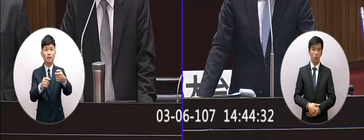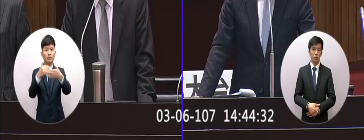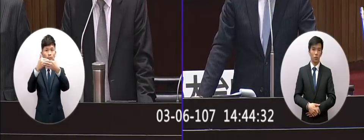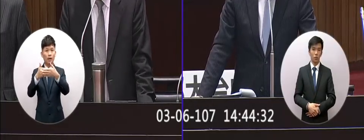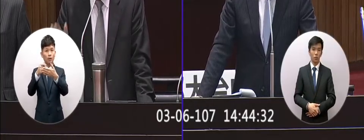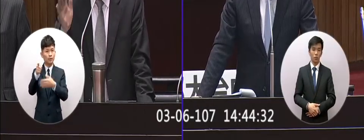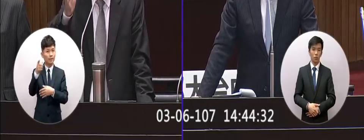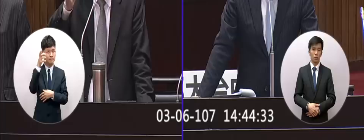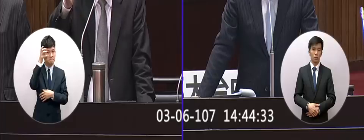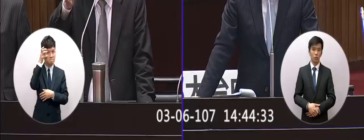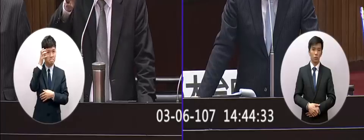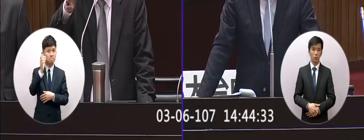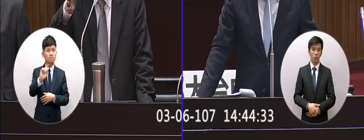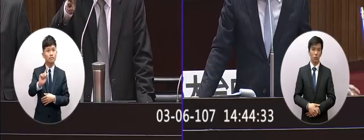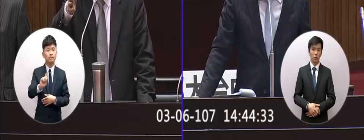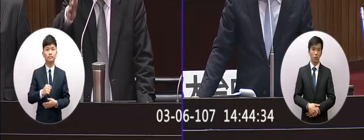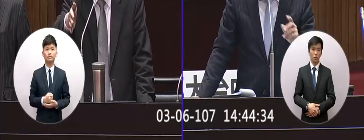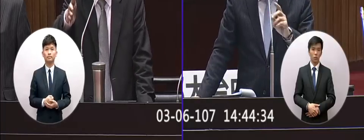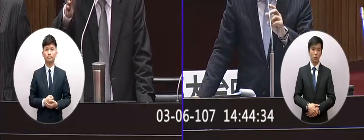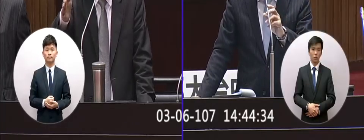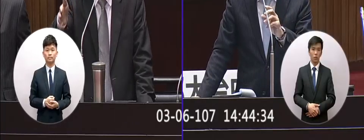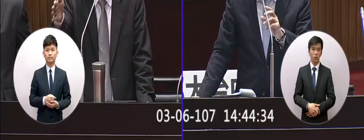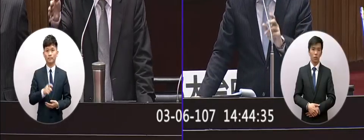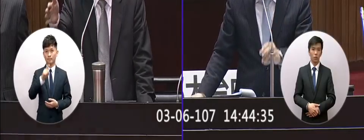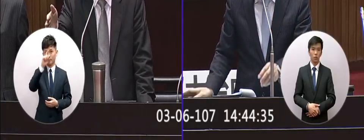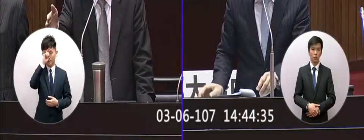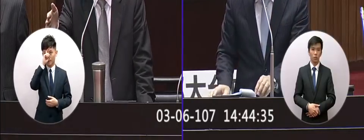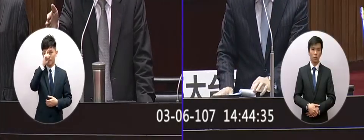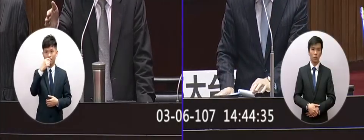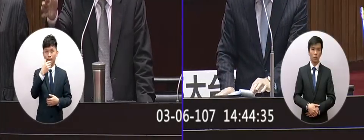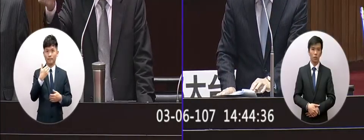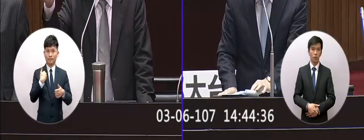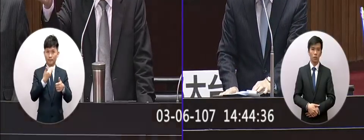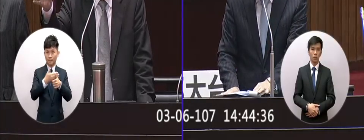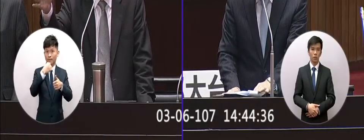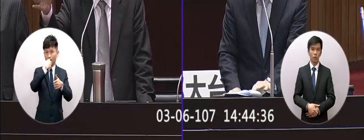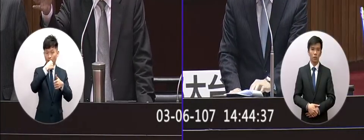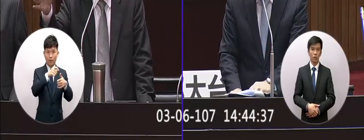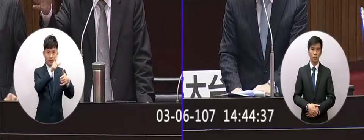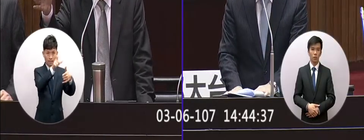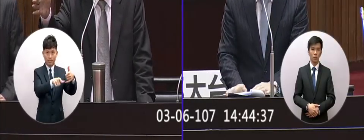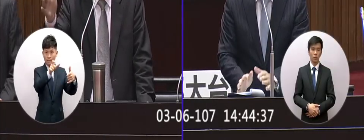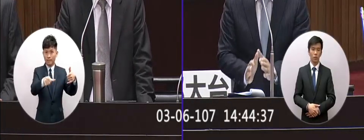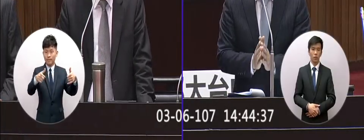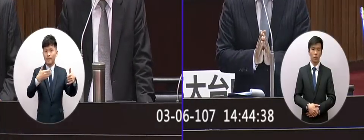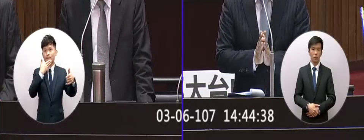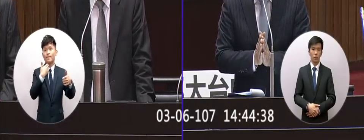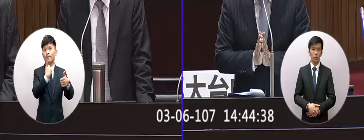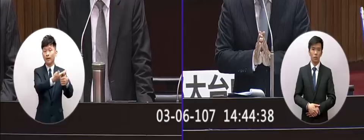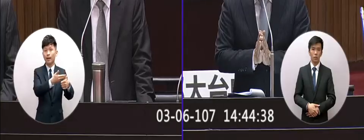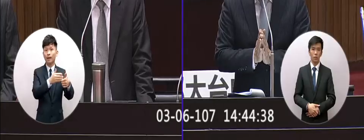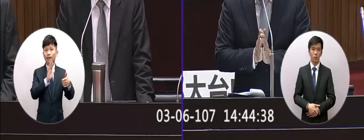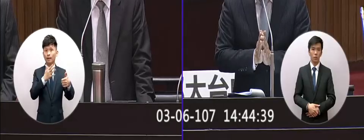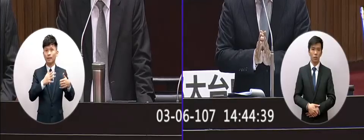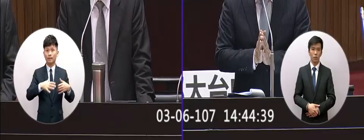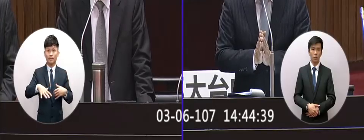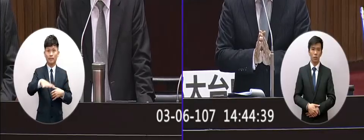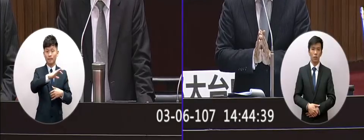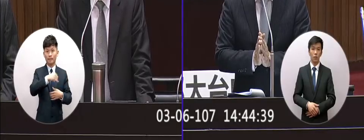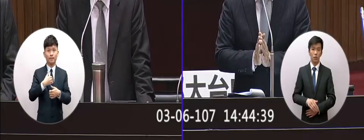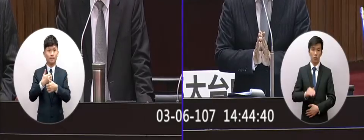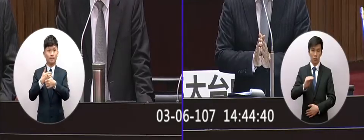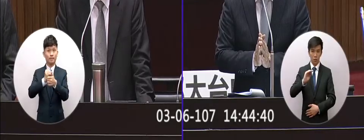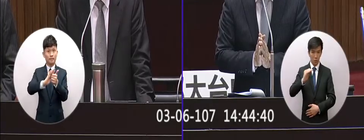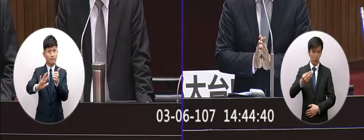国的动机是想要给台湾个人利益，然后整体对中国会发生好。 但